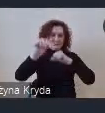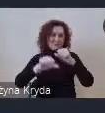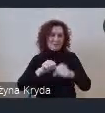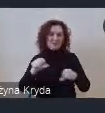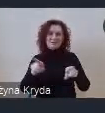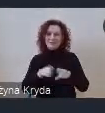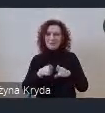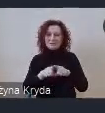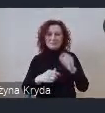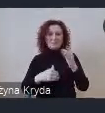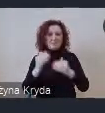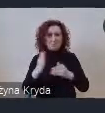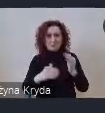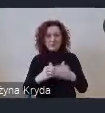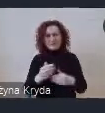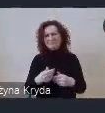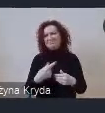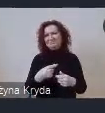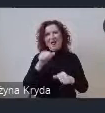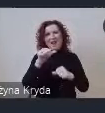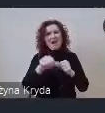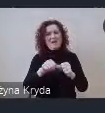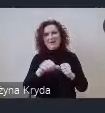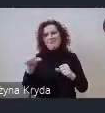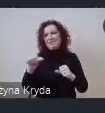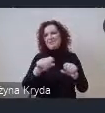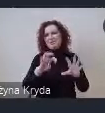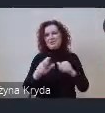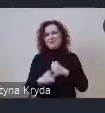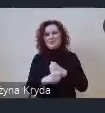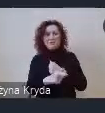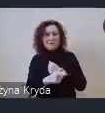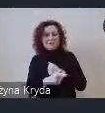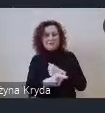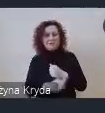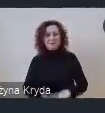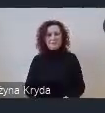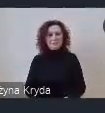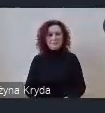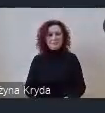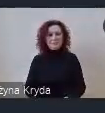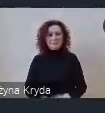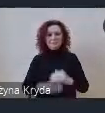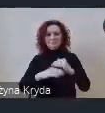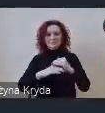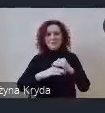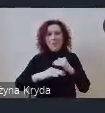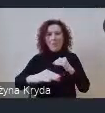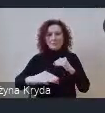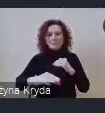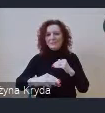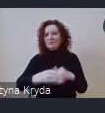nie wiem czy to były lata 70 chyba to były ewidentnie dostępny był tylko płaskownik w